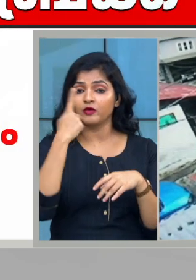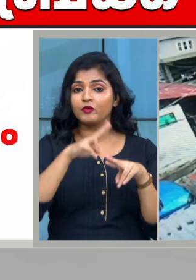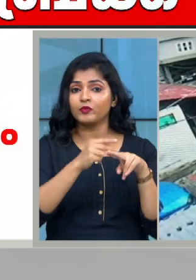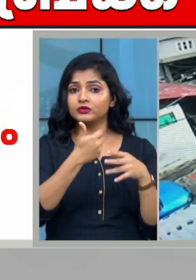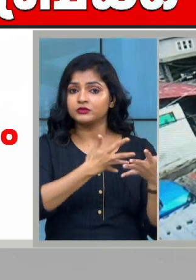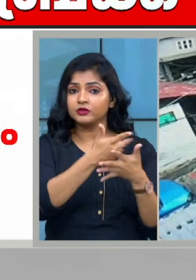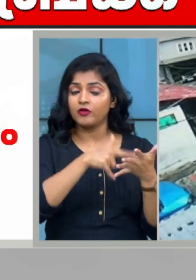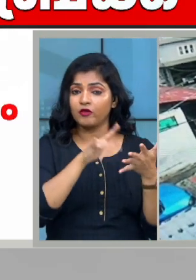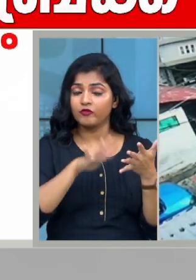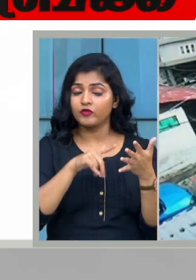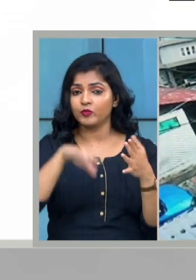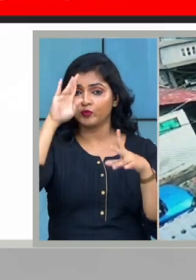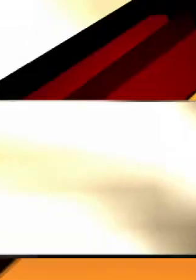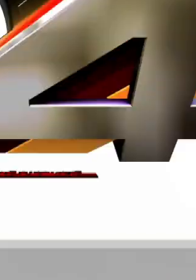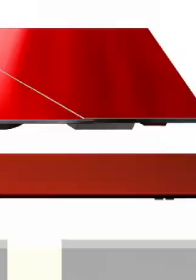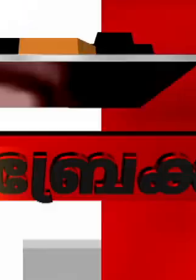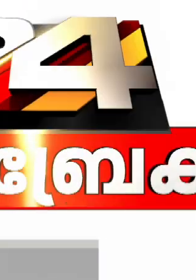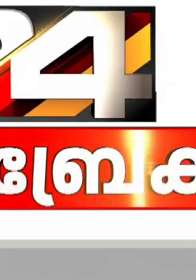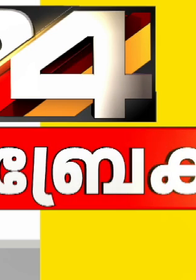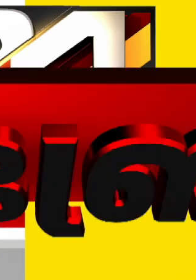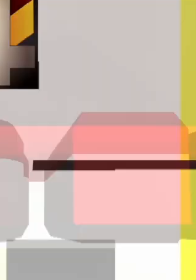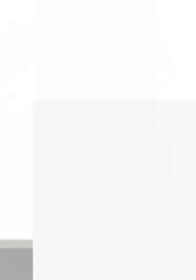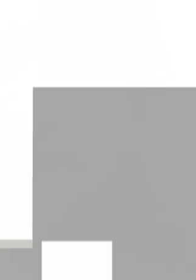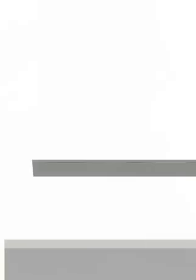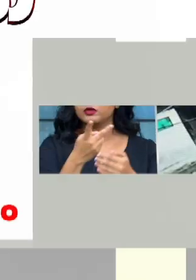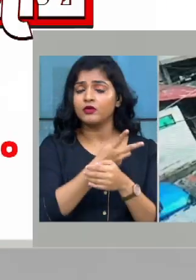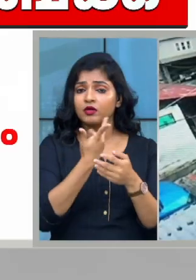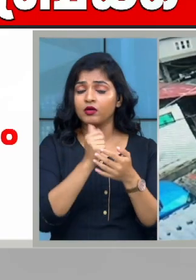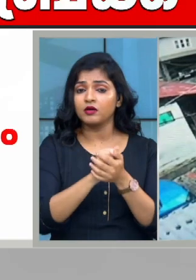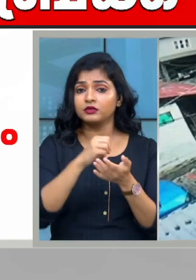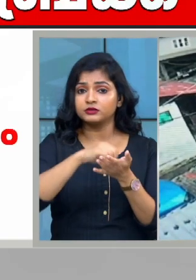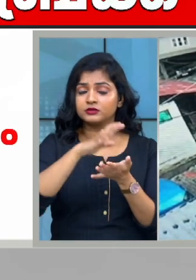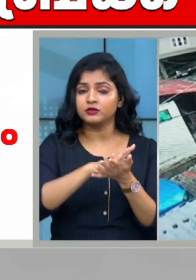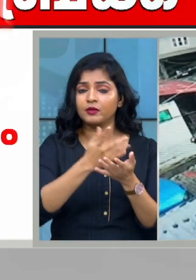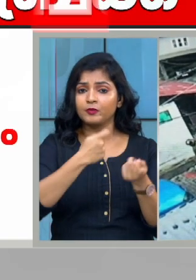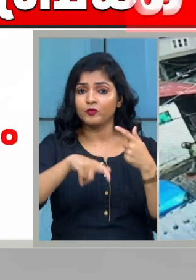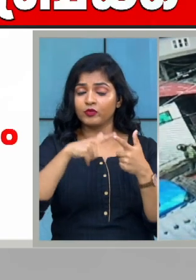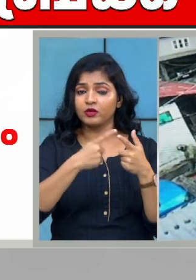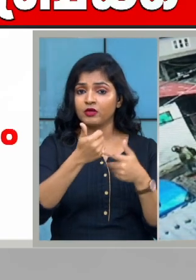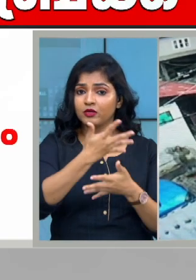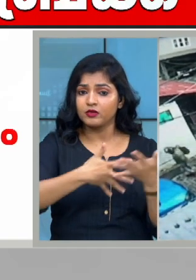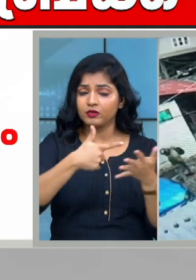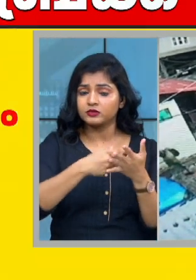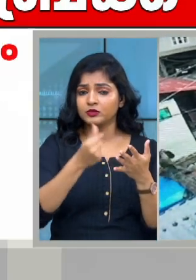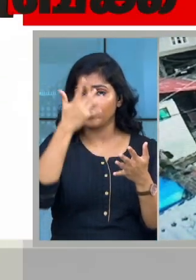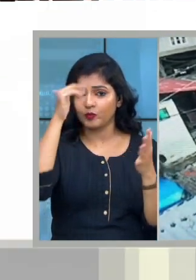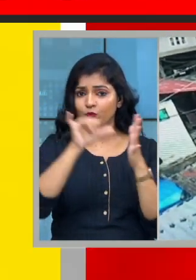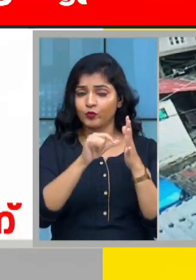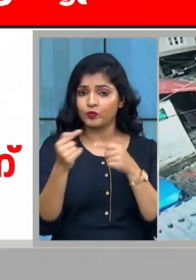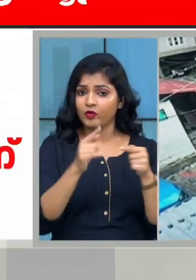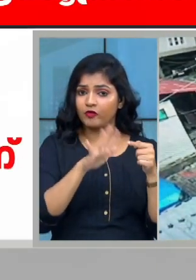തുടങ്ങിയ കാര്യങ്ങളൊക്കെ തന്നെ പോലീസ് ഇപ്പോൾ അന്വേഷിച്ചു വരുന്നുണ്ട്. അതിനുശേഷം മാത്രമേ ഇവർ തമ്മിൽ റിയൽ എസ്റ്റേറ്റ് ബിസിനസിന്റെ തർക്കമാണോ അല്ലെങ്കിൽ പണമിടപാടോ നടന്നിട്ടുണ്ടോ തുടങ്ങിയ കാര്യങ്ങളൊക്കെ